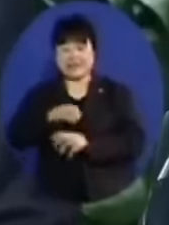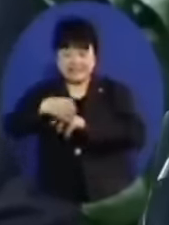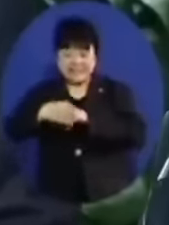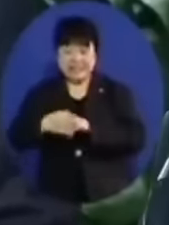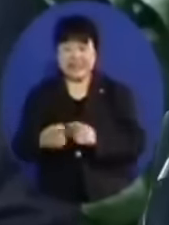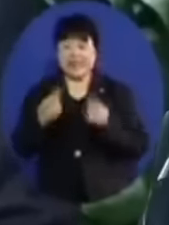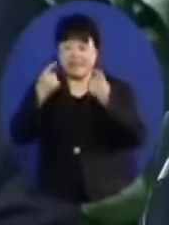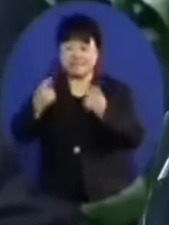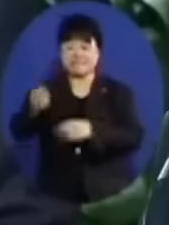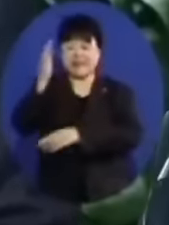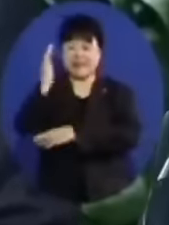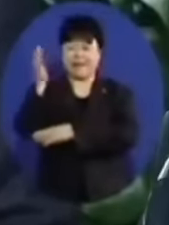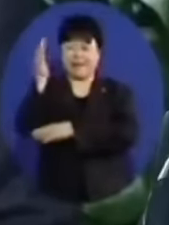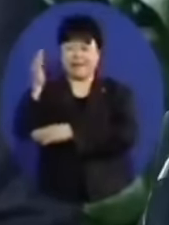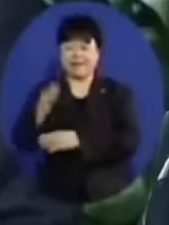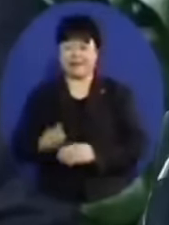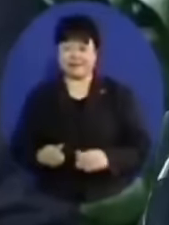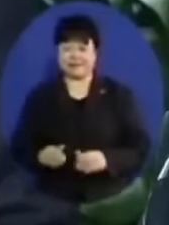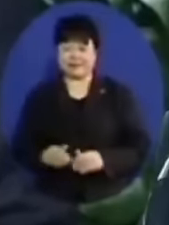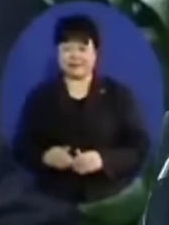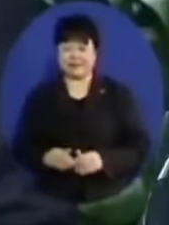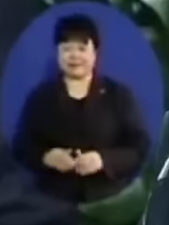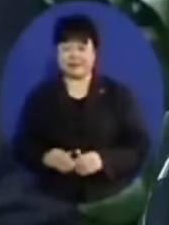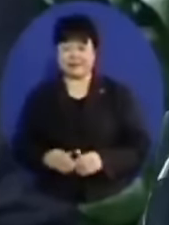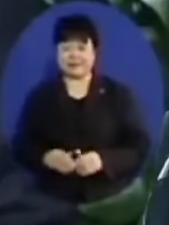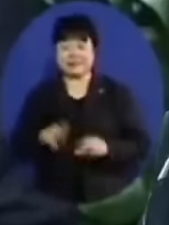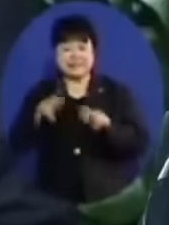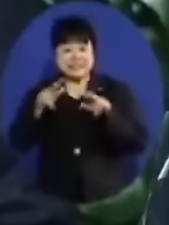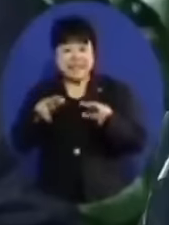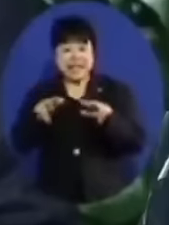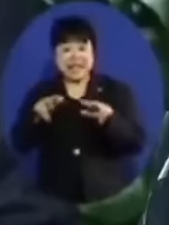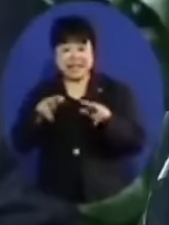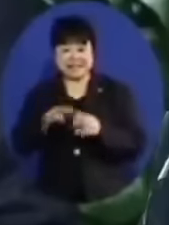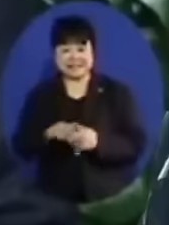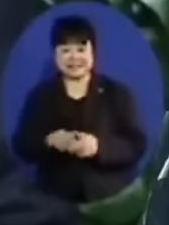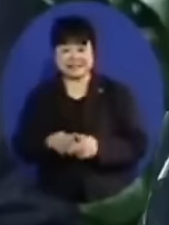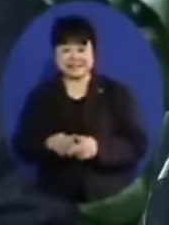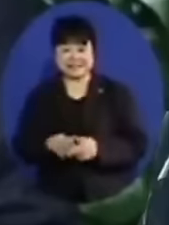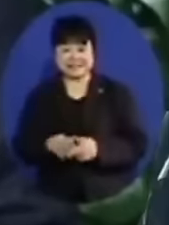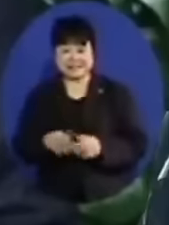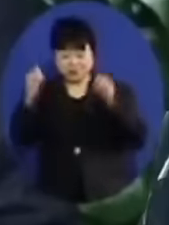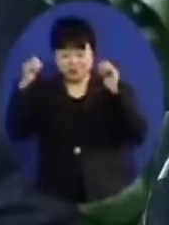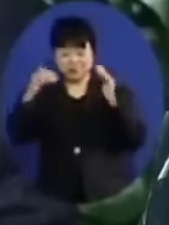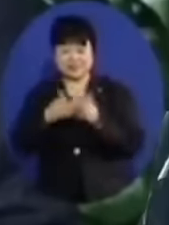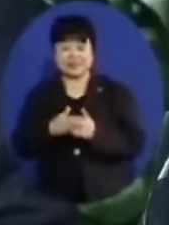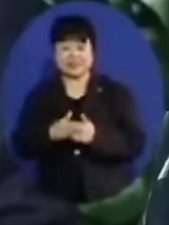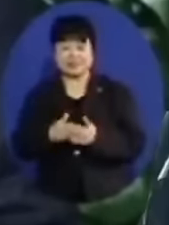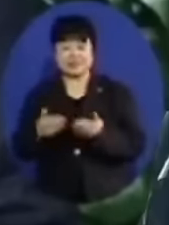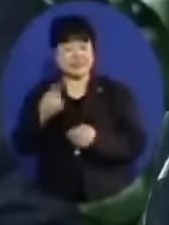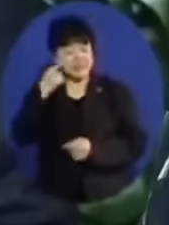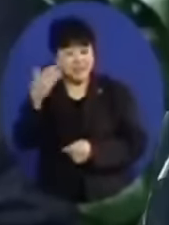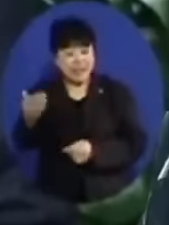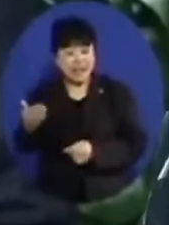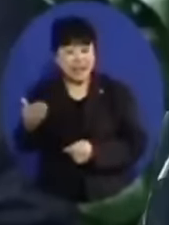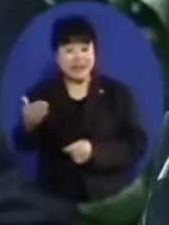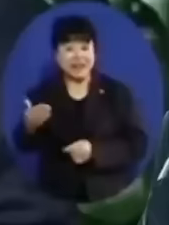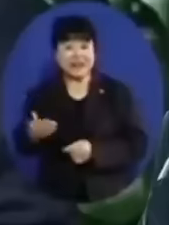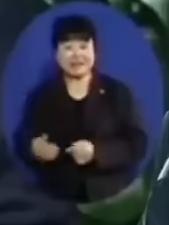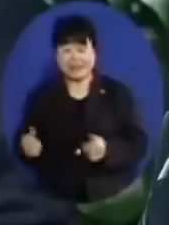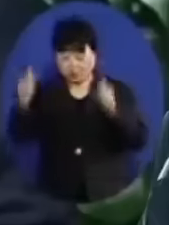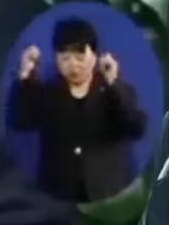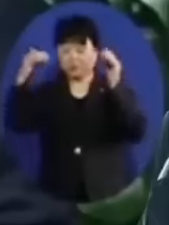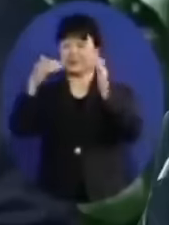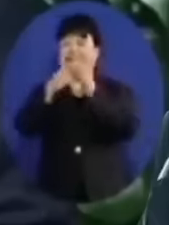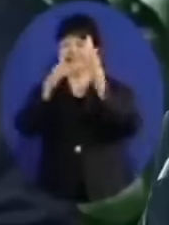다니면서 부흥회를 하고 온 한국 전국에 부흥회를 했는데 이제는 어떠한 사역을 하려고 하나? 아, 그건 난